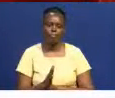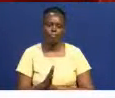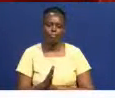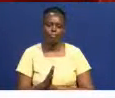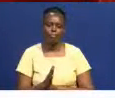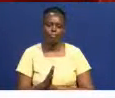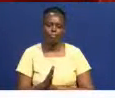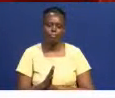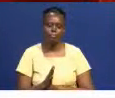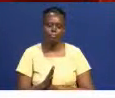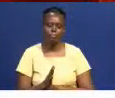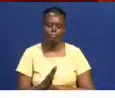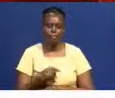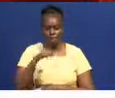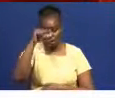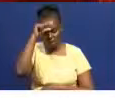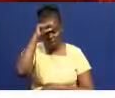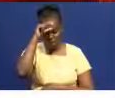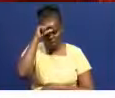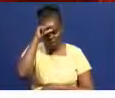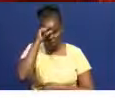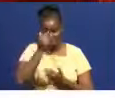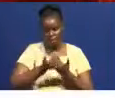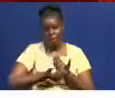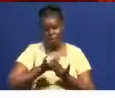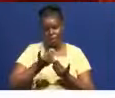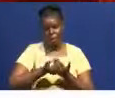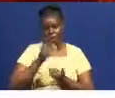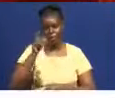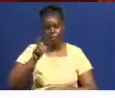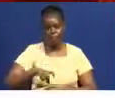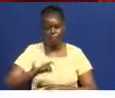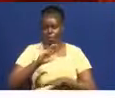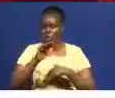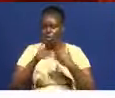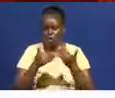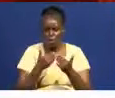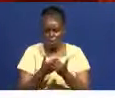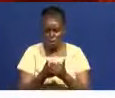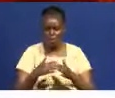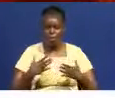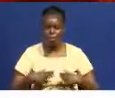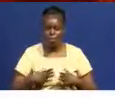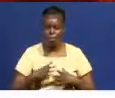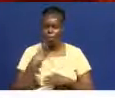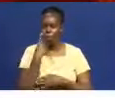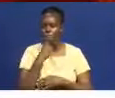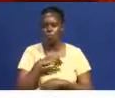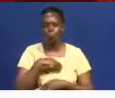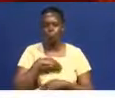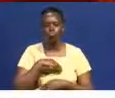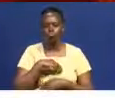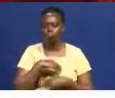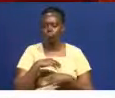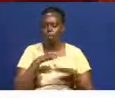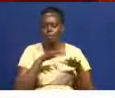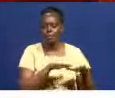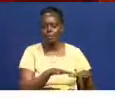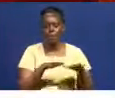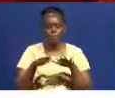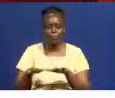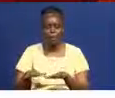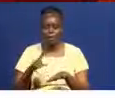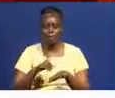waweze kwa serikali iweze kuangalia kwa wale wote ambao walikuwa wamepatikana hasara hiyo